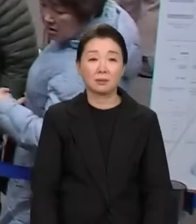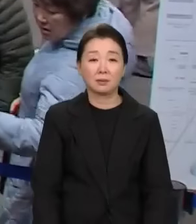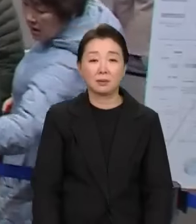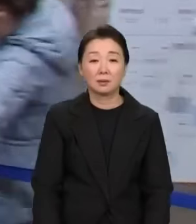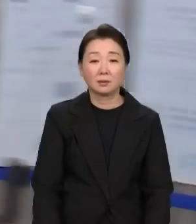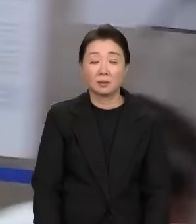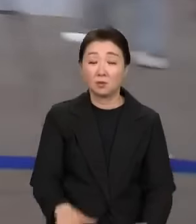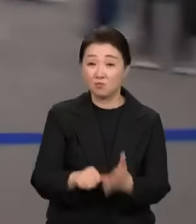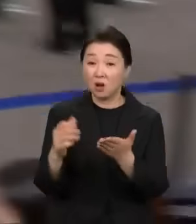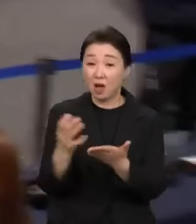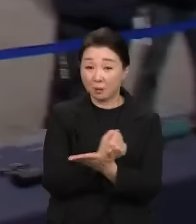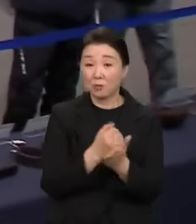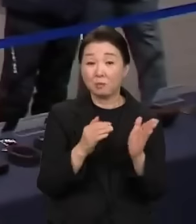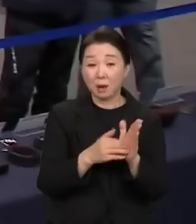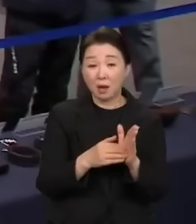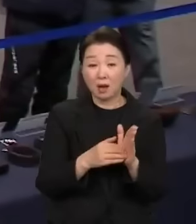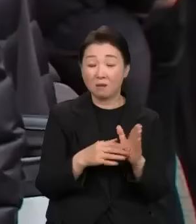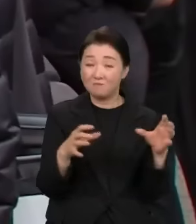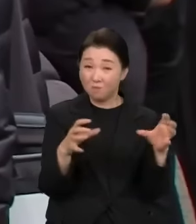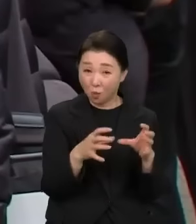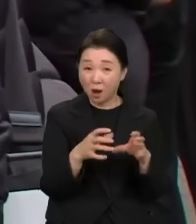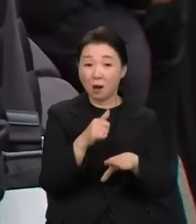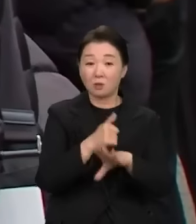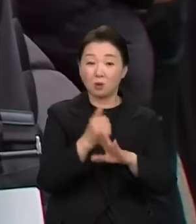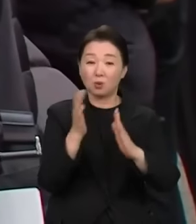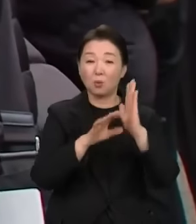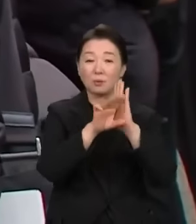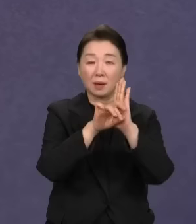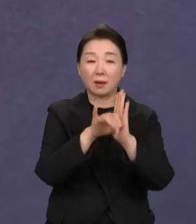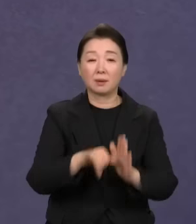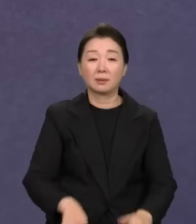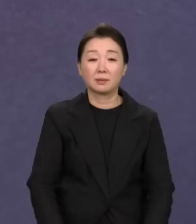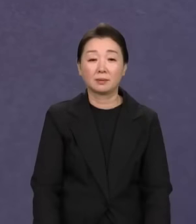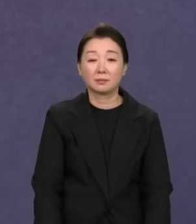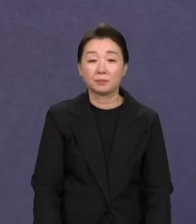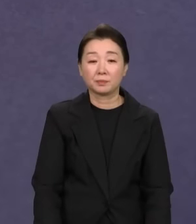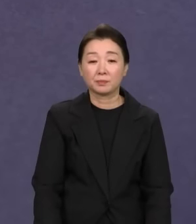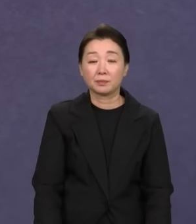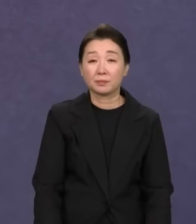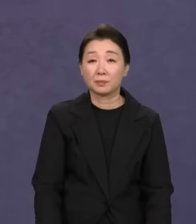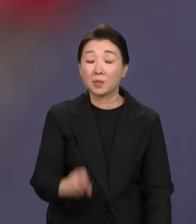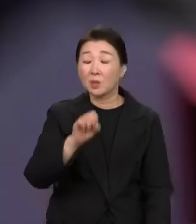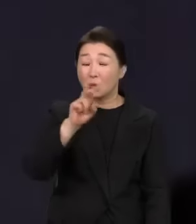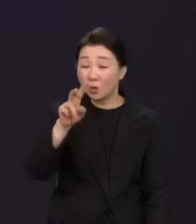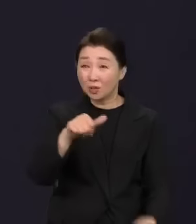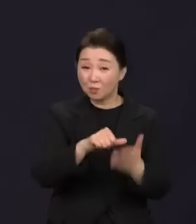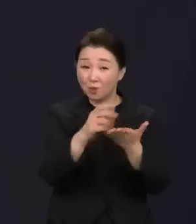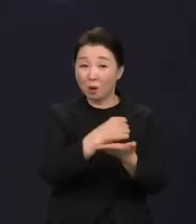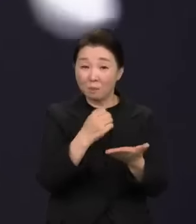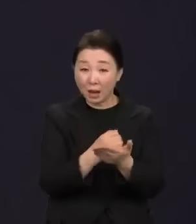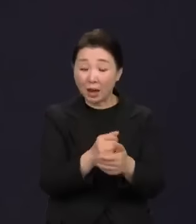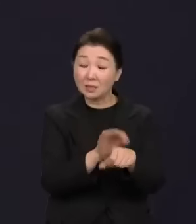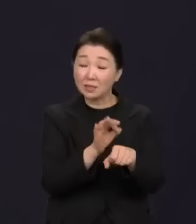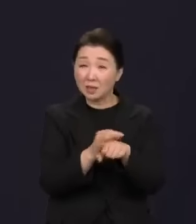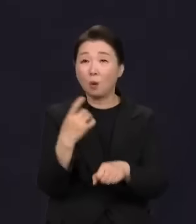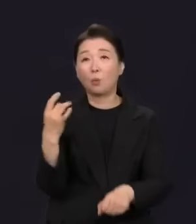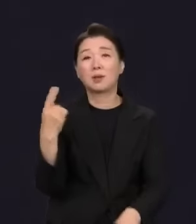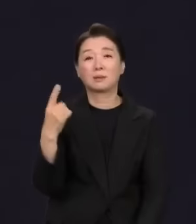이렇게 압수한 물품들 모아뒀다가 공매에 내놓습니다. 경기 용인시에서 압수된 이 시계는 시가